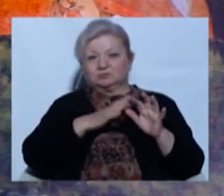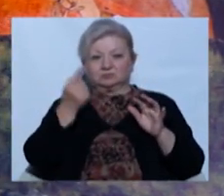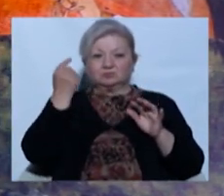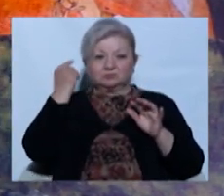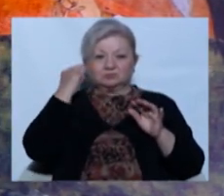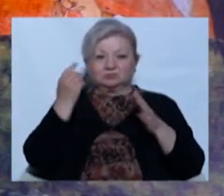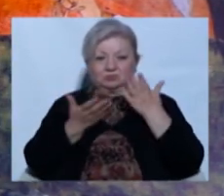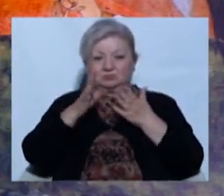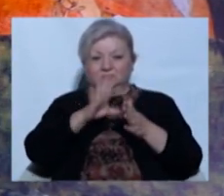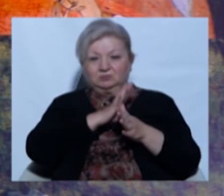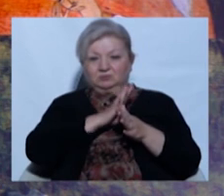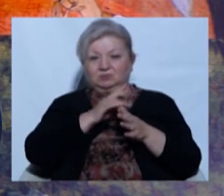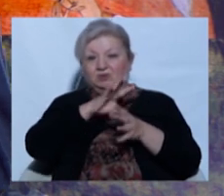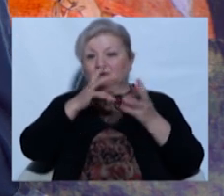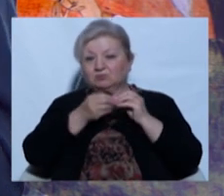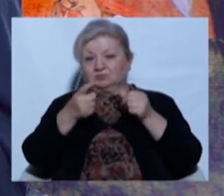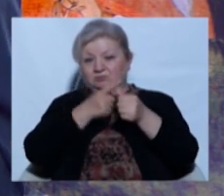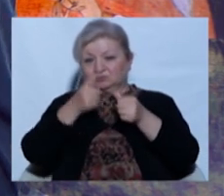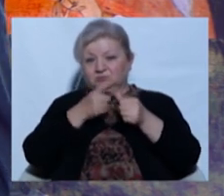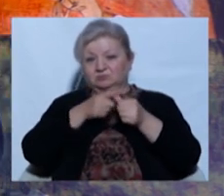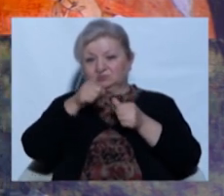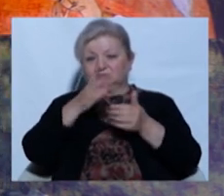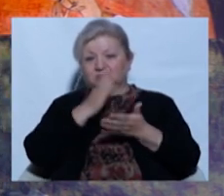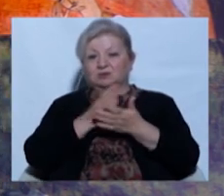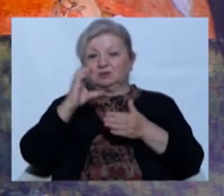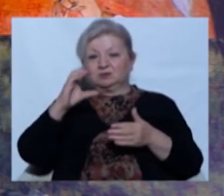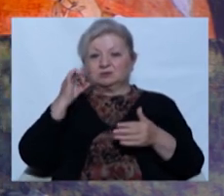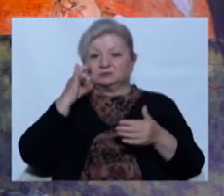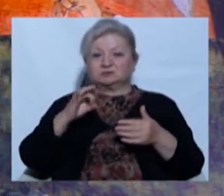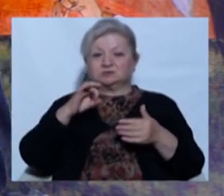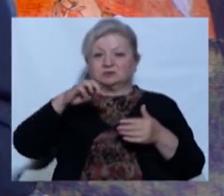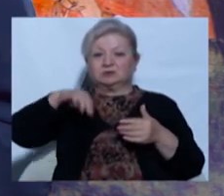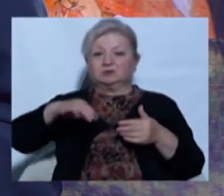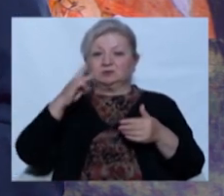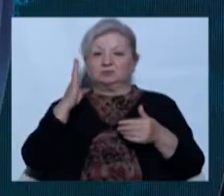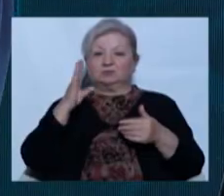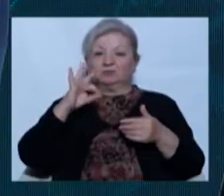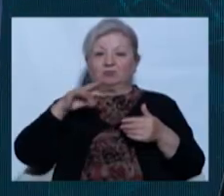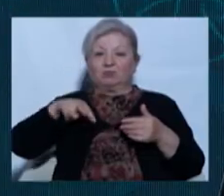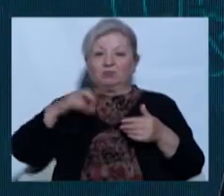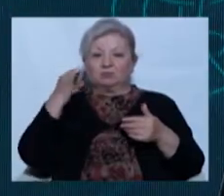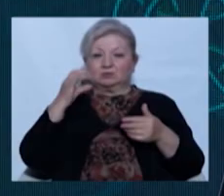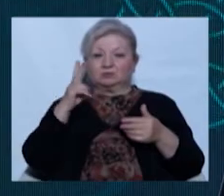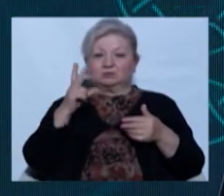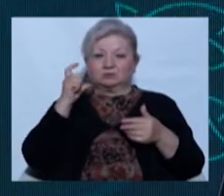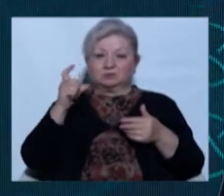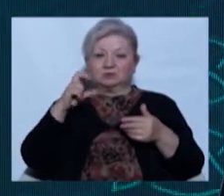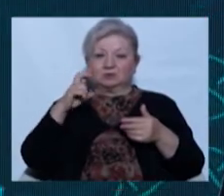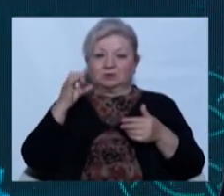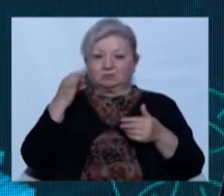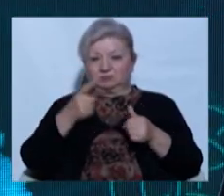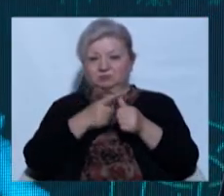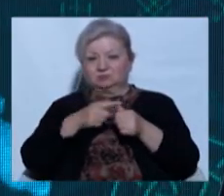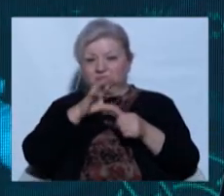და გერბები. აი ამ ყველაფერს ქვია სახელმწიფო სიმბოლიკები. თითქმის ყველა ქვეყანას, რომელიც არსებობს, გააჩნია